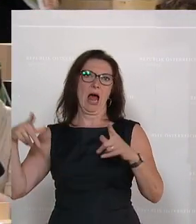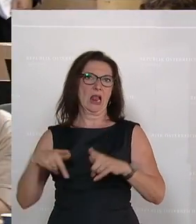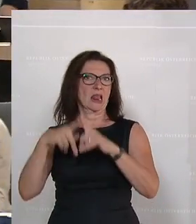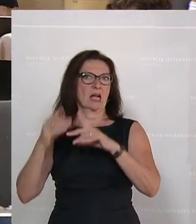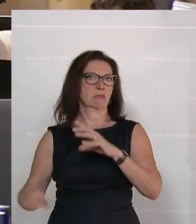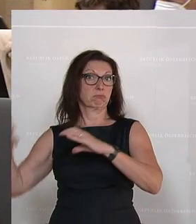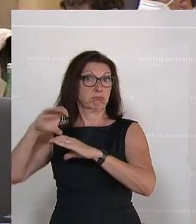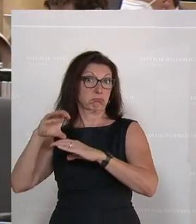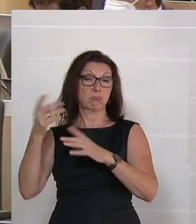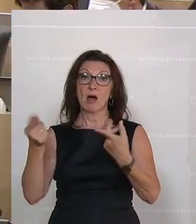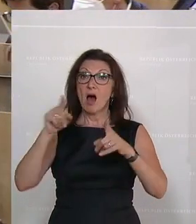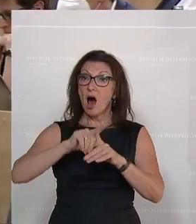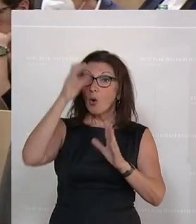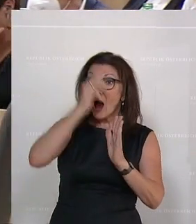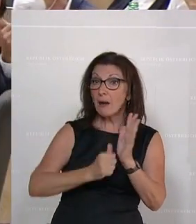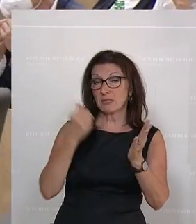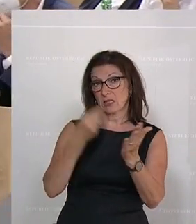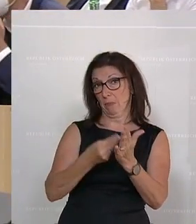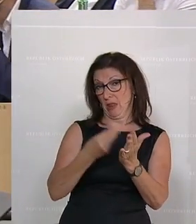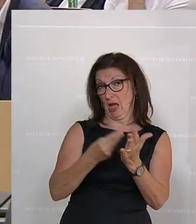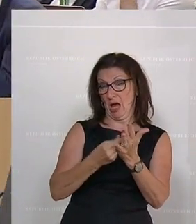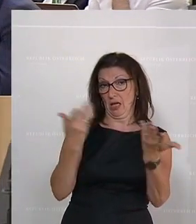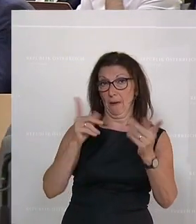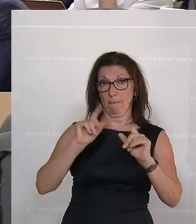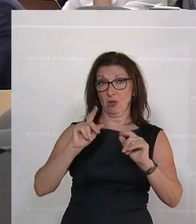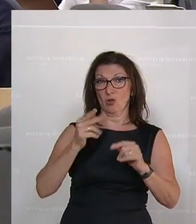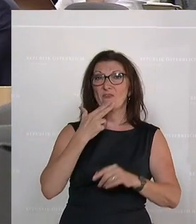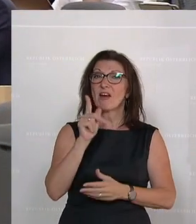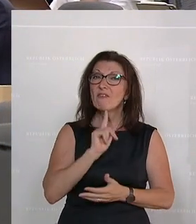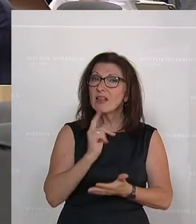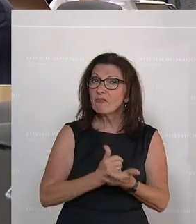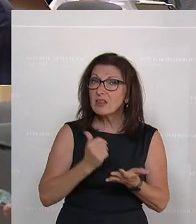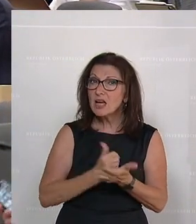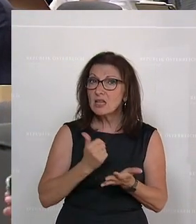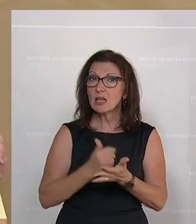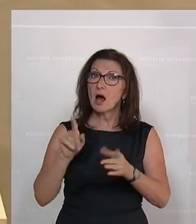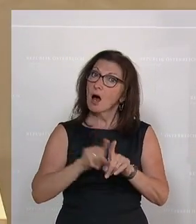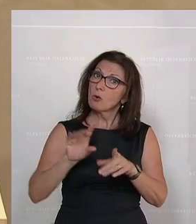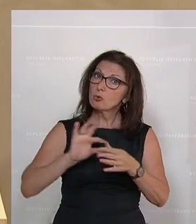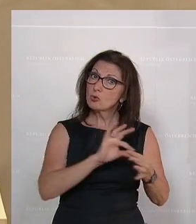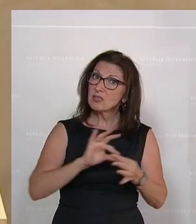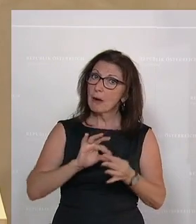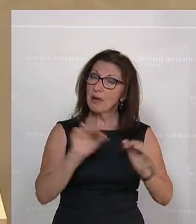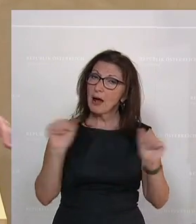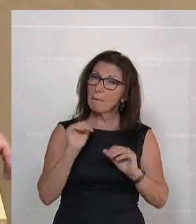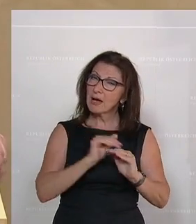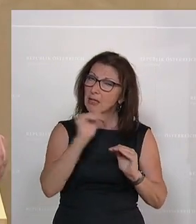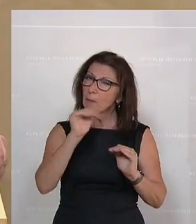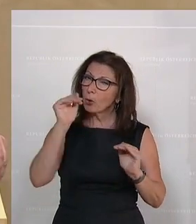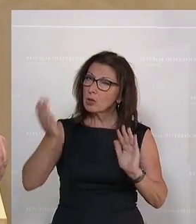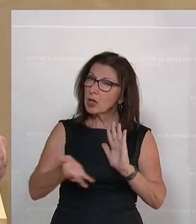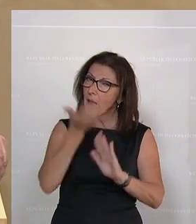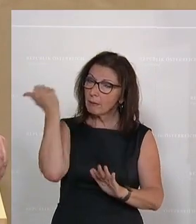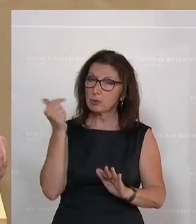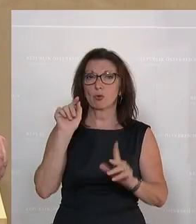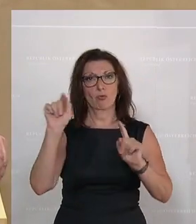absetzbeträge wo wir genau die bezieherinnen von unteren einkommen auch im rahmen der abschaffung der kalten progression ganz gezielt